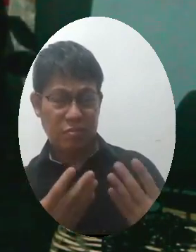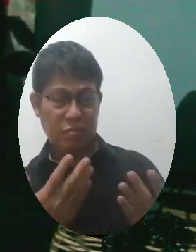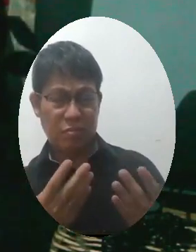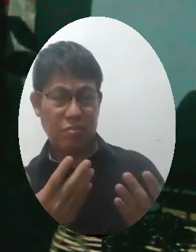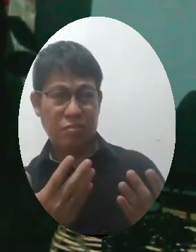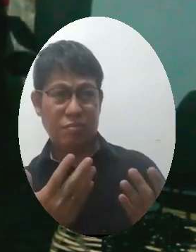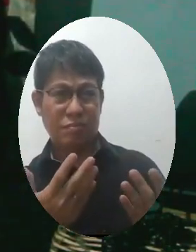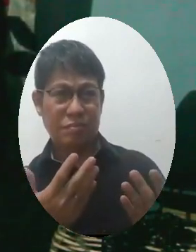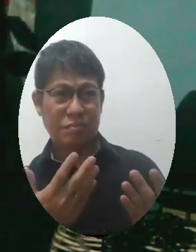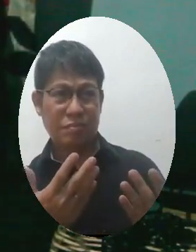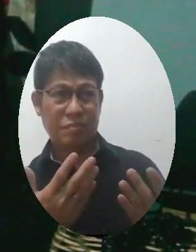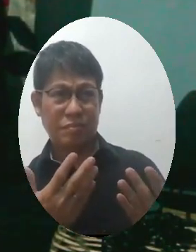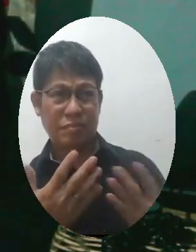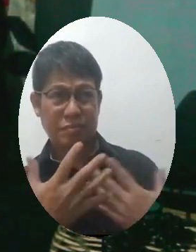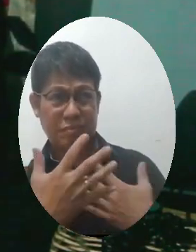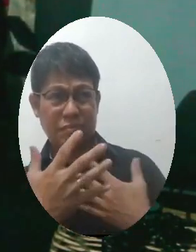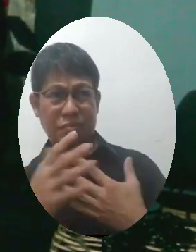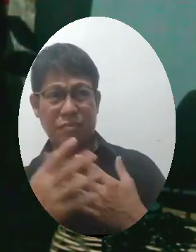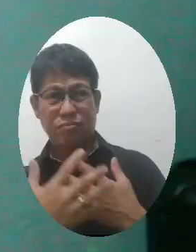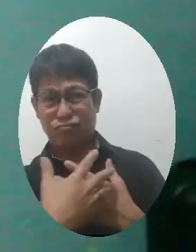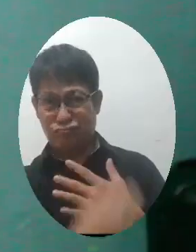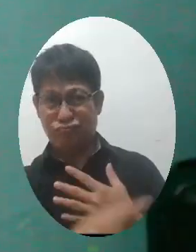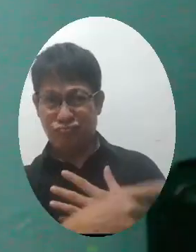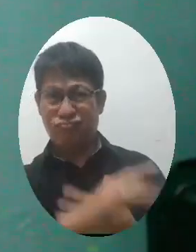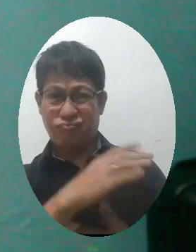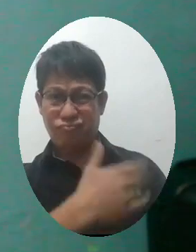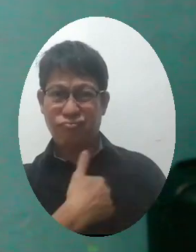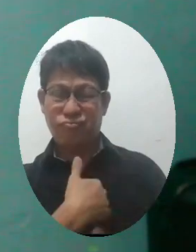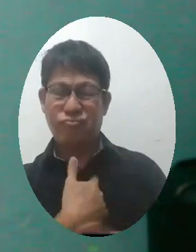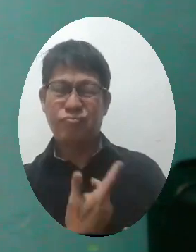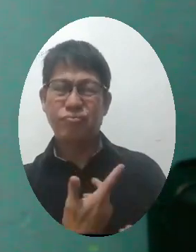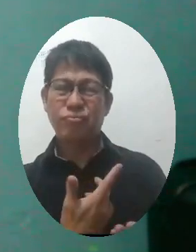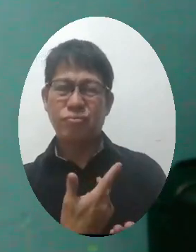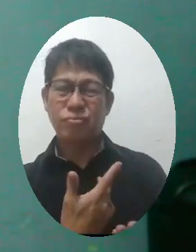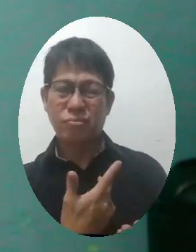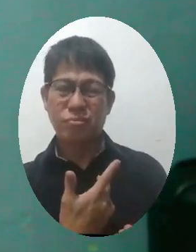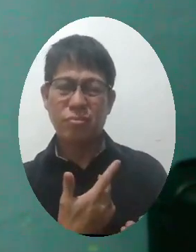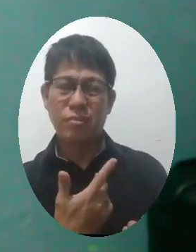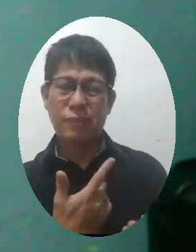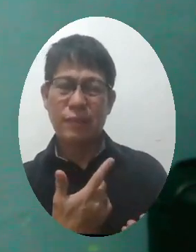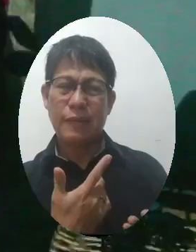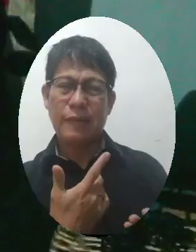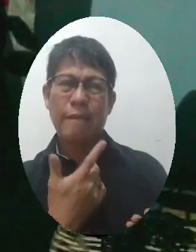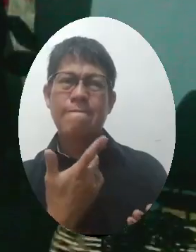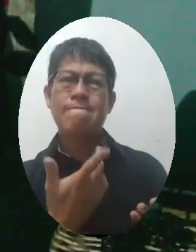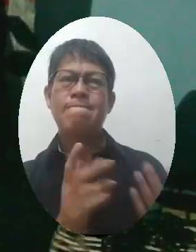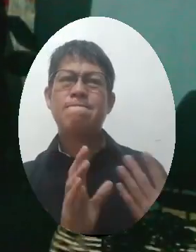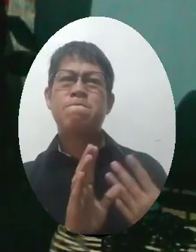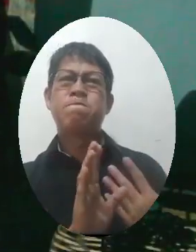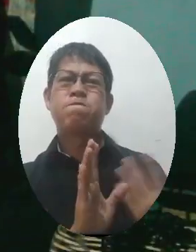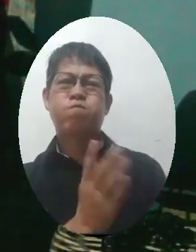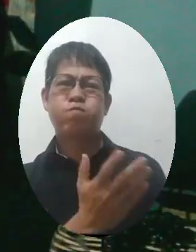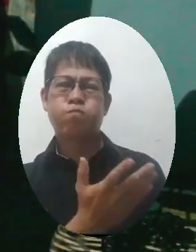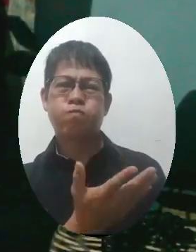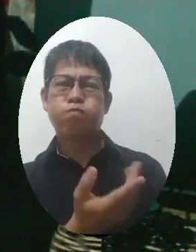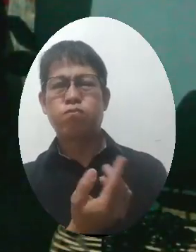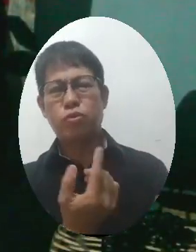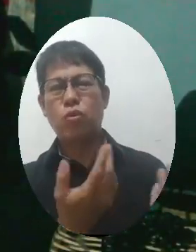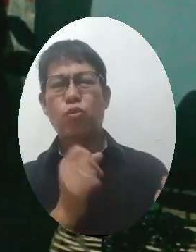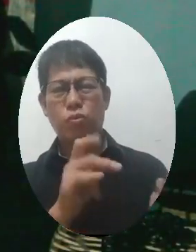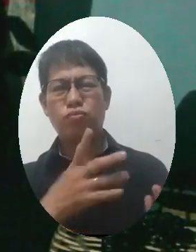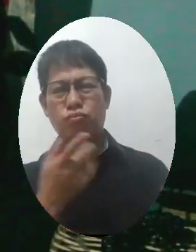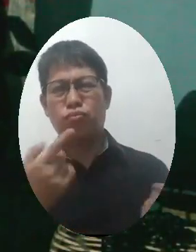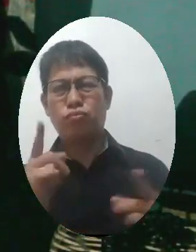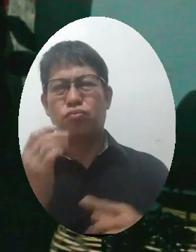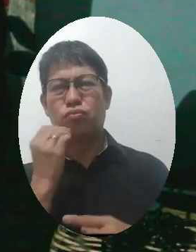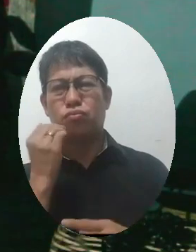magiging possible na sakit niya. Tapos, after nun, pinauwi din naman kami. Pinauwi